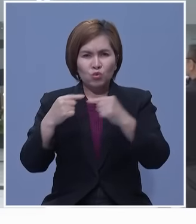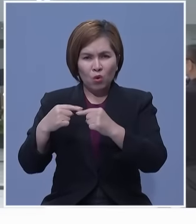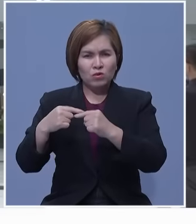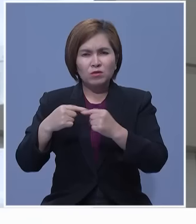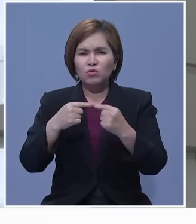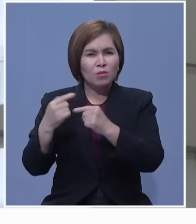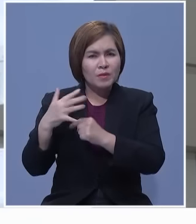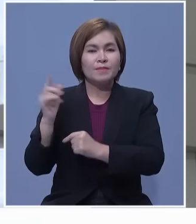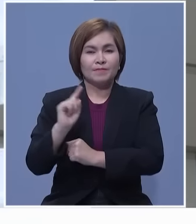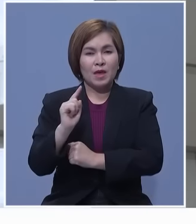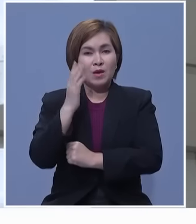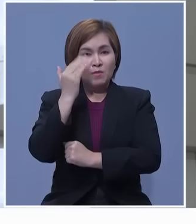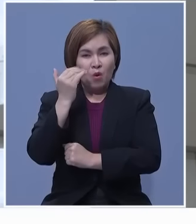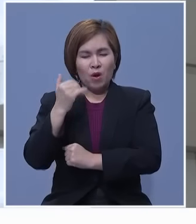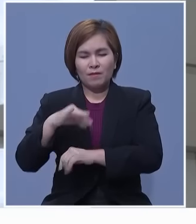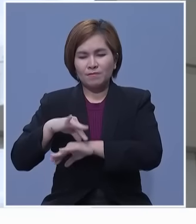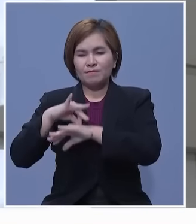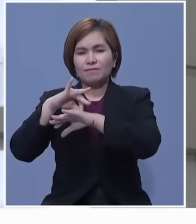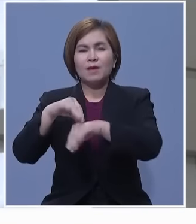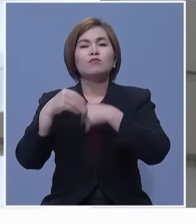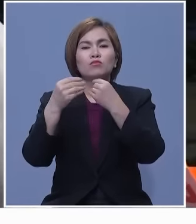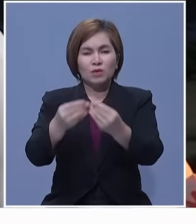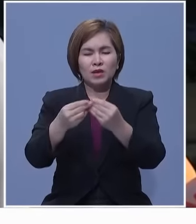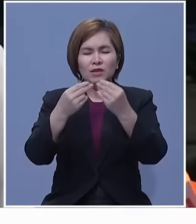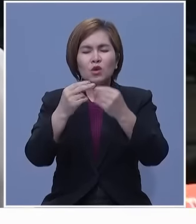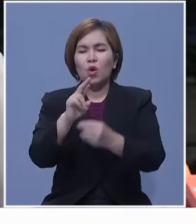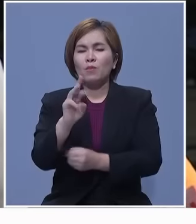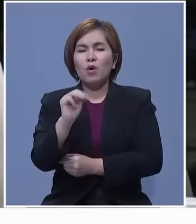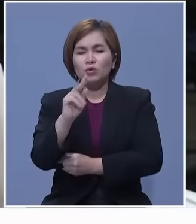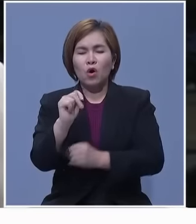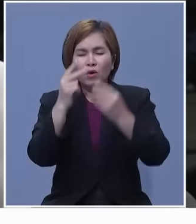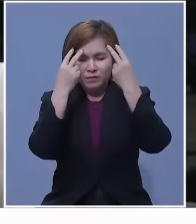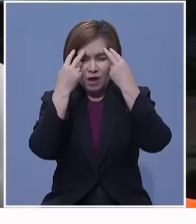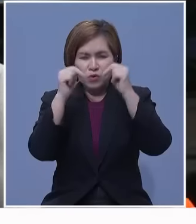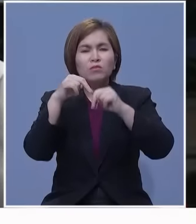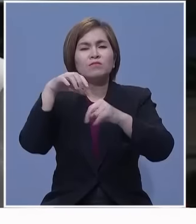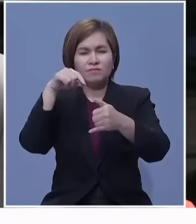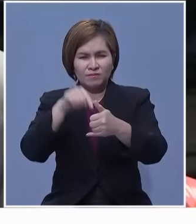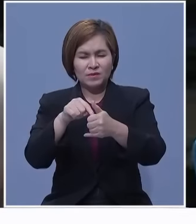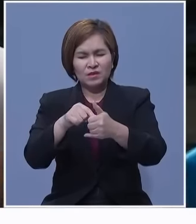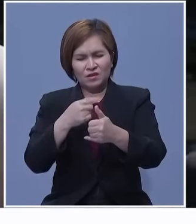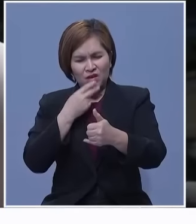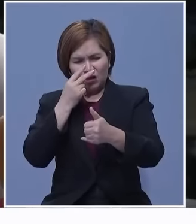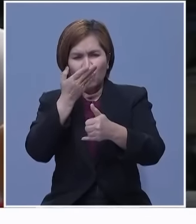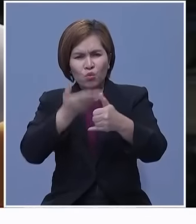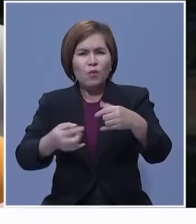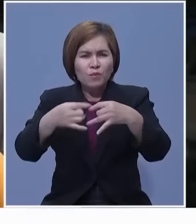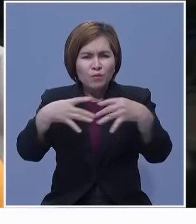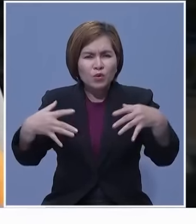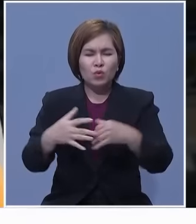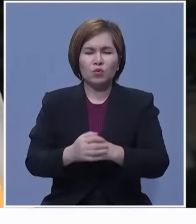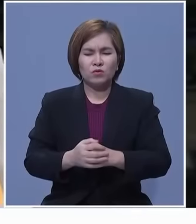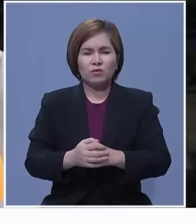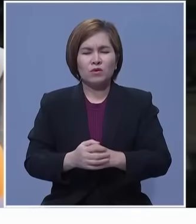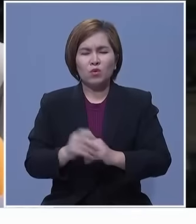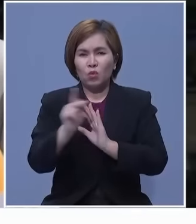ายพิชิตชื่นบานรัฐมนตรีประจำสำนักนายกรัฐมนตรีทั้งที่รู้หรือควรรู้อยู่แล้วว่าขาดคุณสมบัติหรือมีลักษณะต้องห้